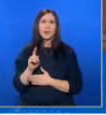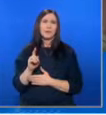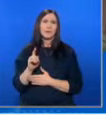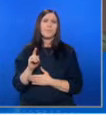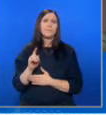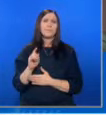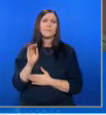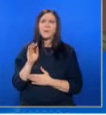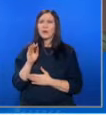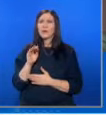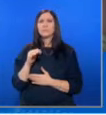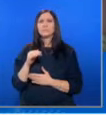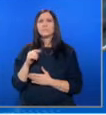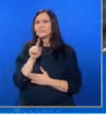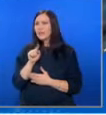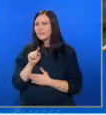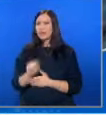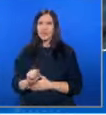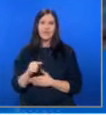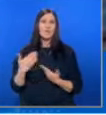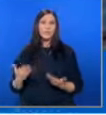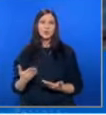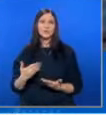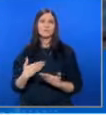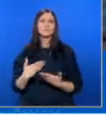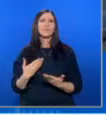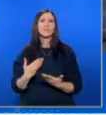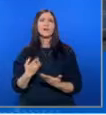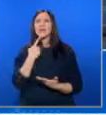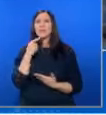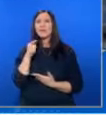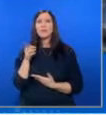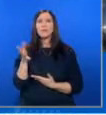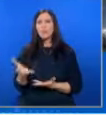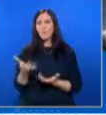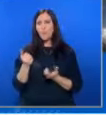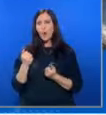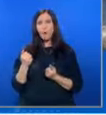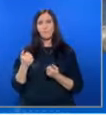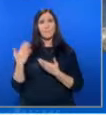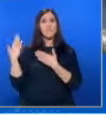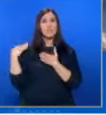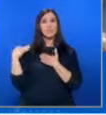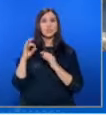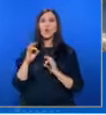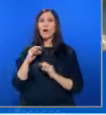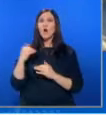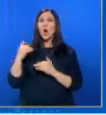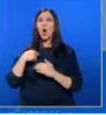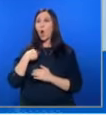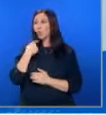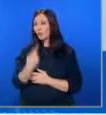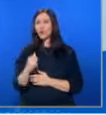зададени важните въпроси за това дали би поел на плещите си една такава отговорност. Утре